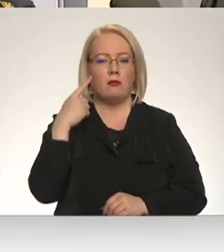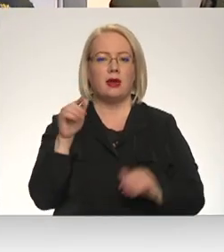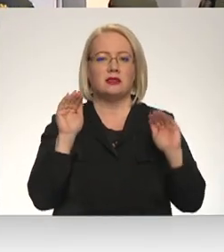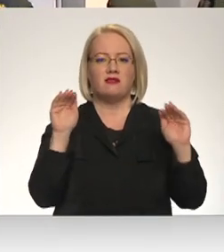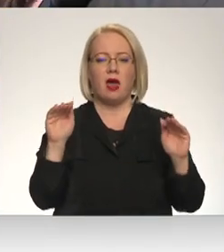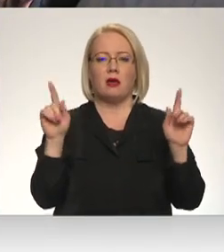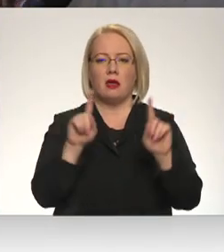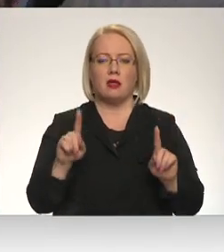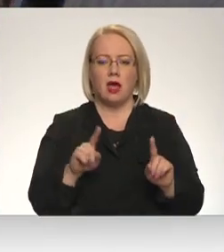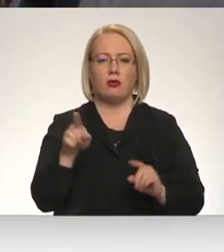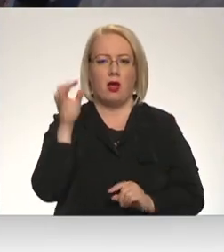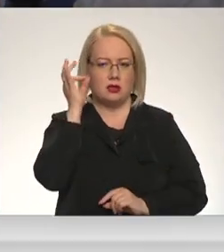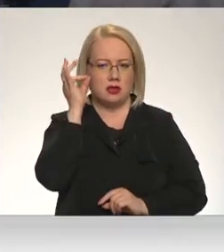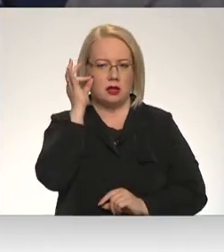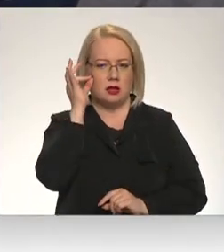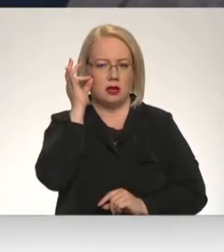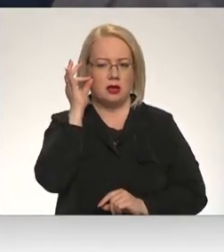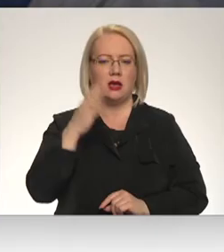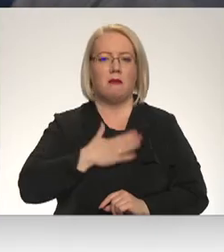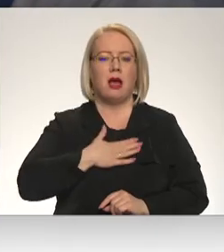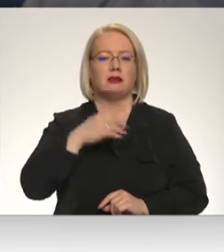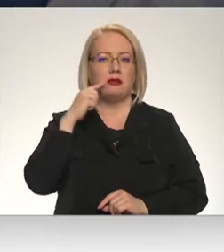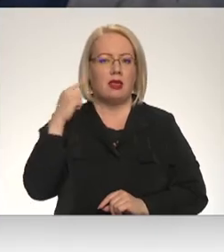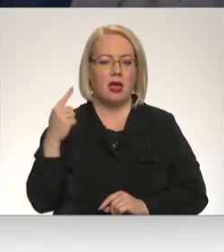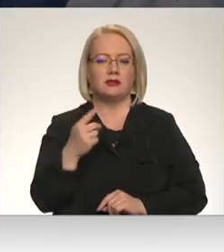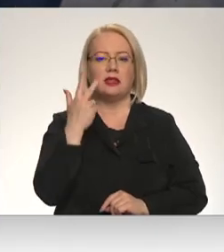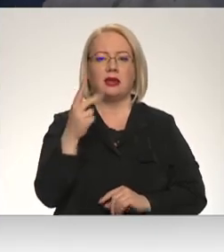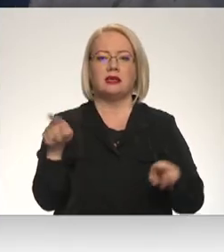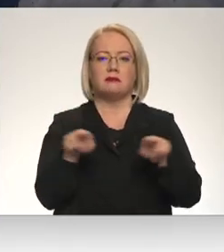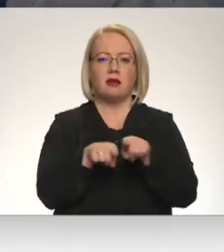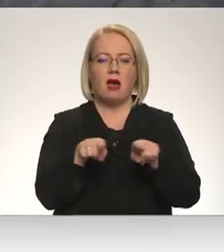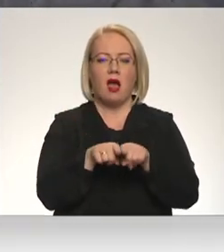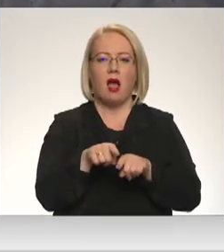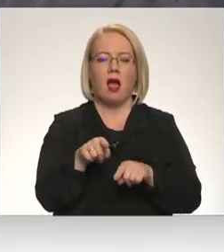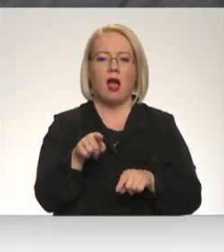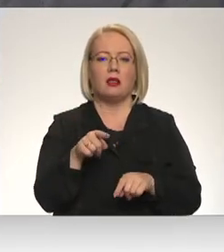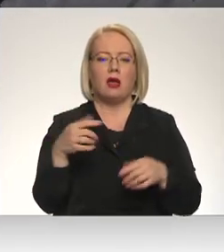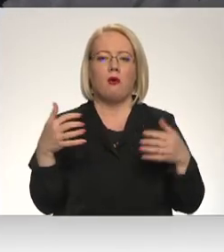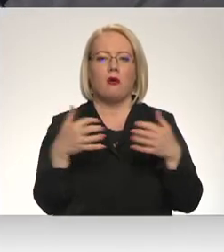šodien atcerēties. Mans tēvs un trīs brāļi karš paņēma.